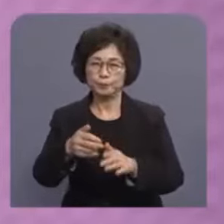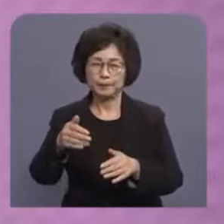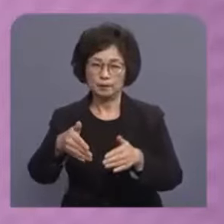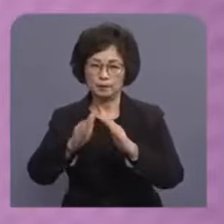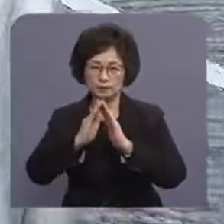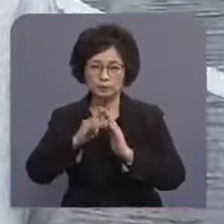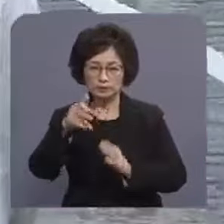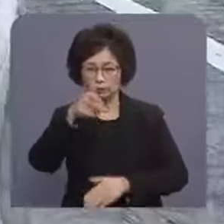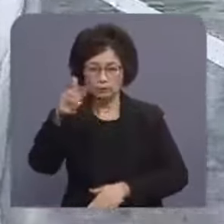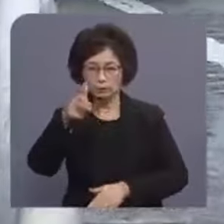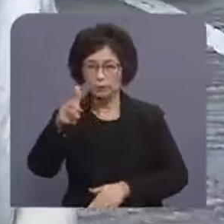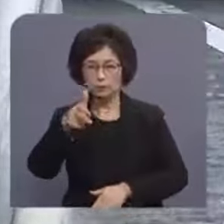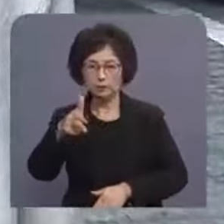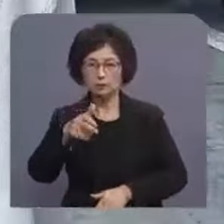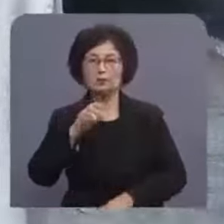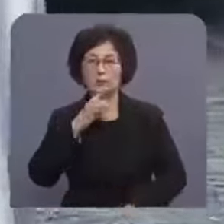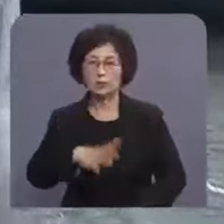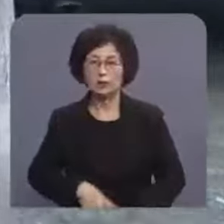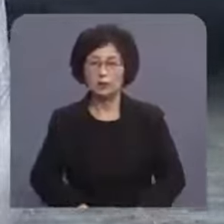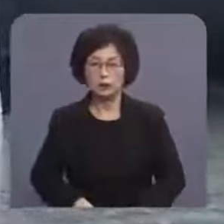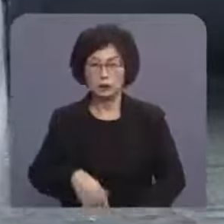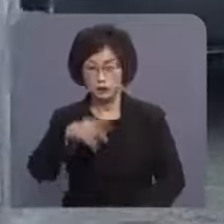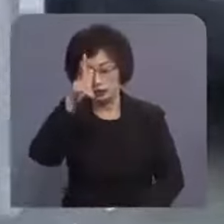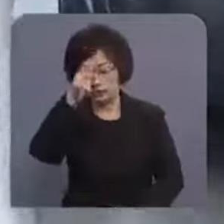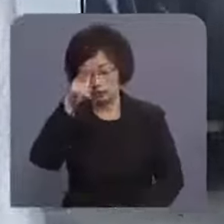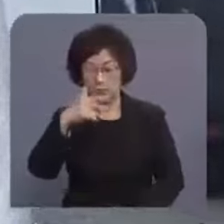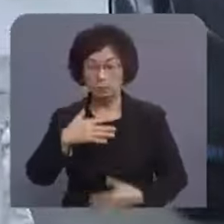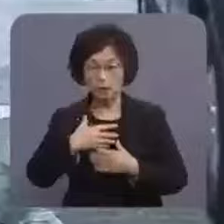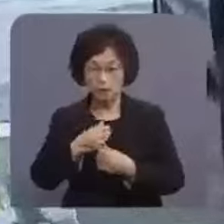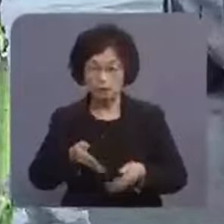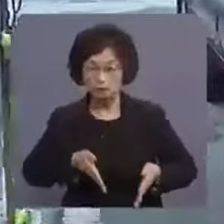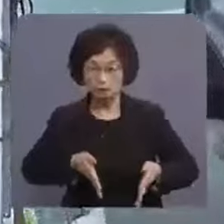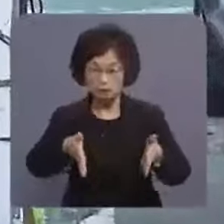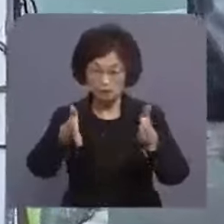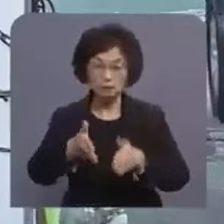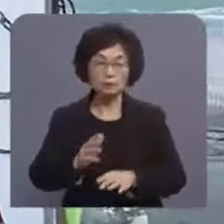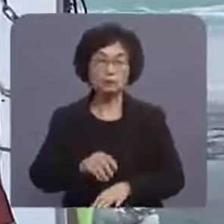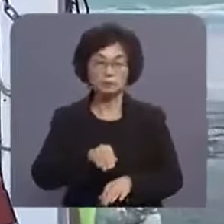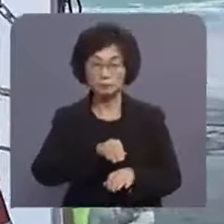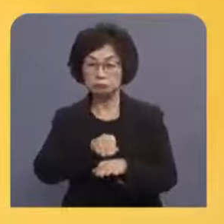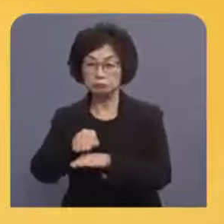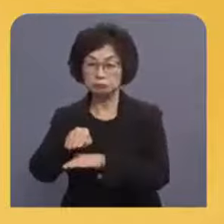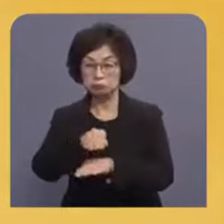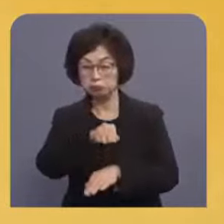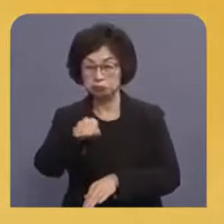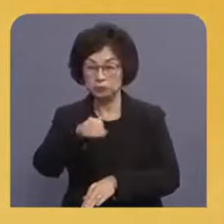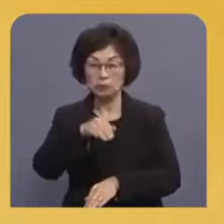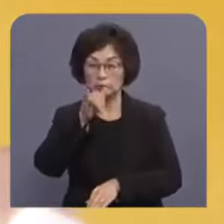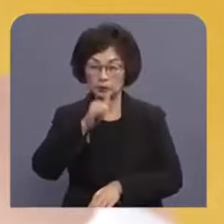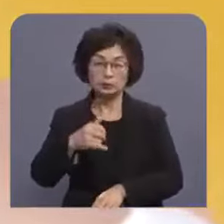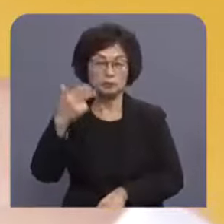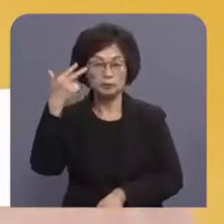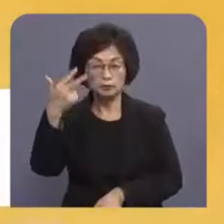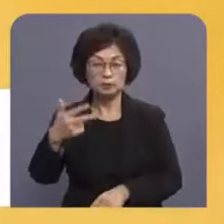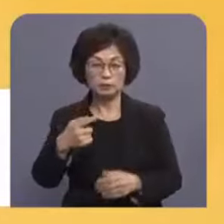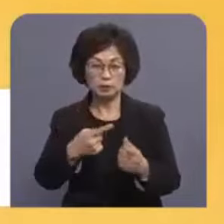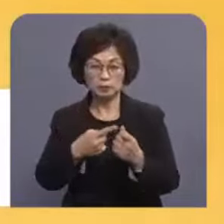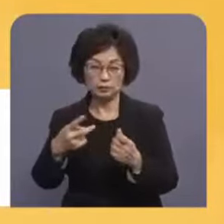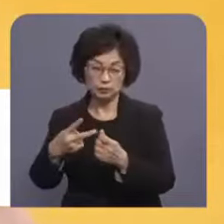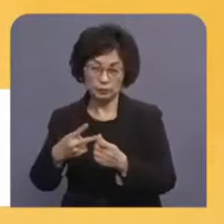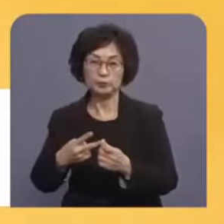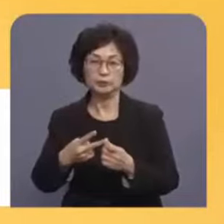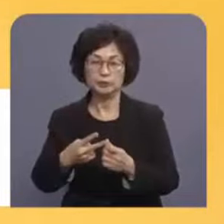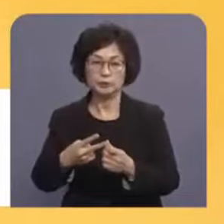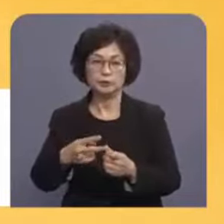설치가 전부. 경찰도 이곳을 안심 귀갓길로 지정해 순찰을 강화하기로 했지만 일주일에 두 차례 저녁